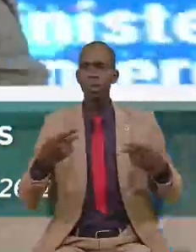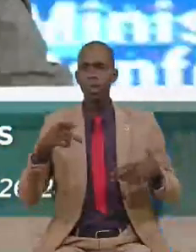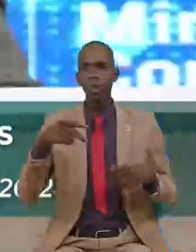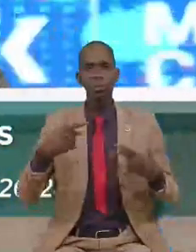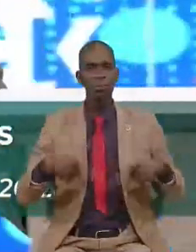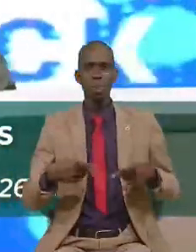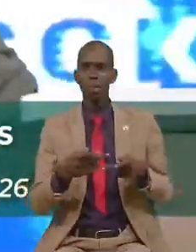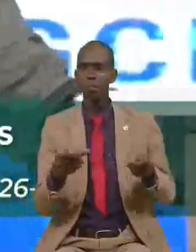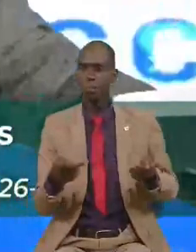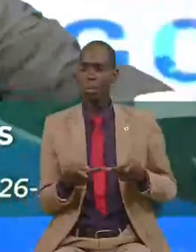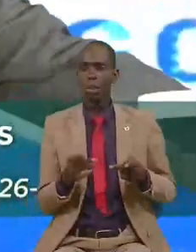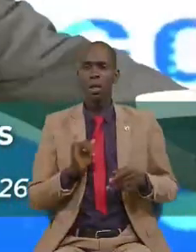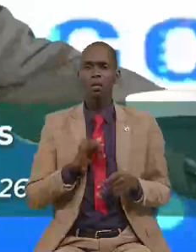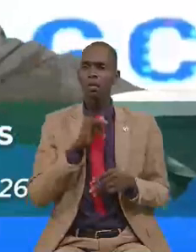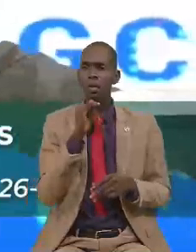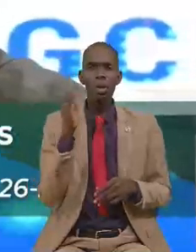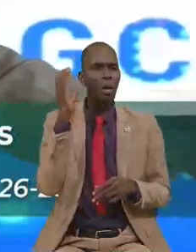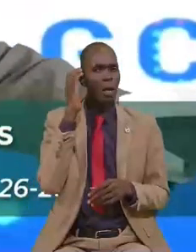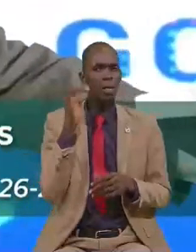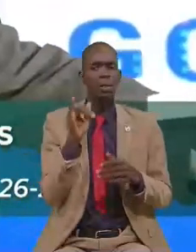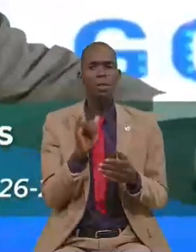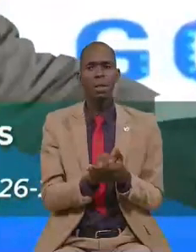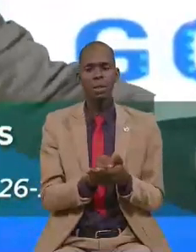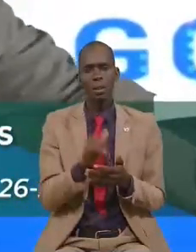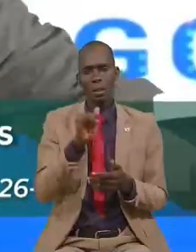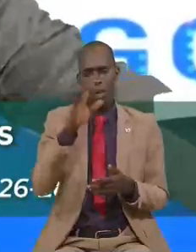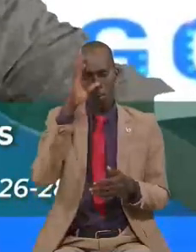de danse. Je n'ai pas entendu que quelqu'un est